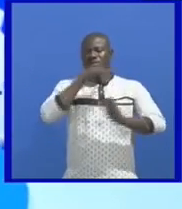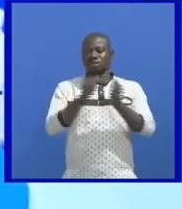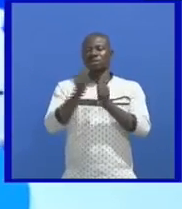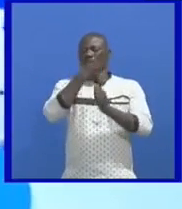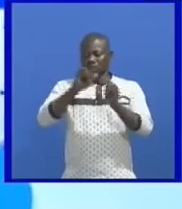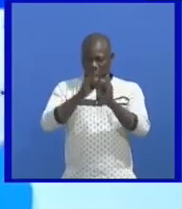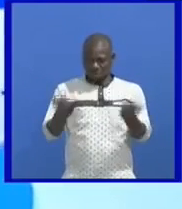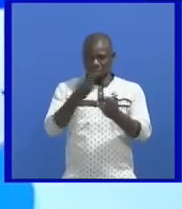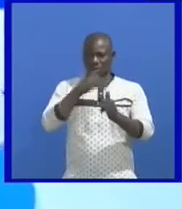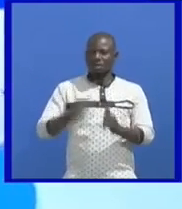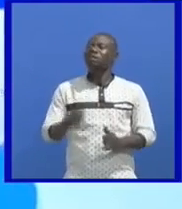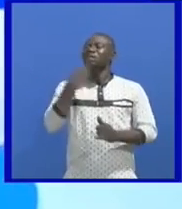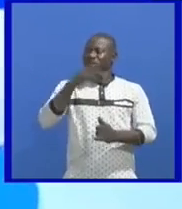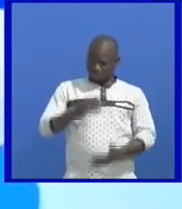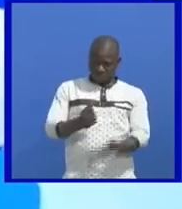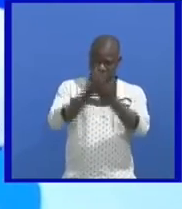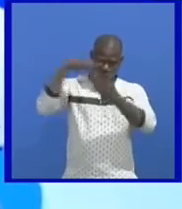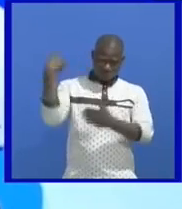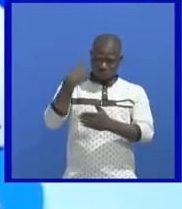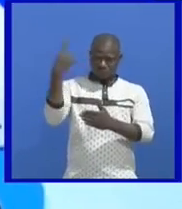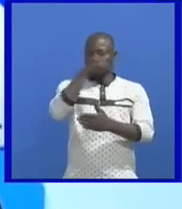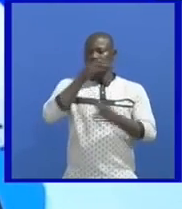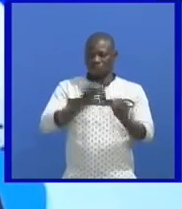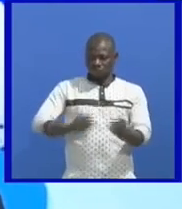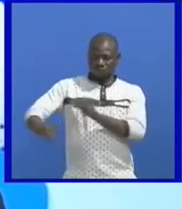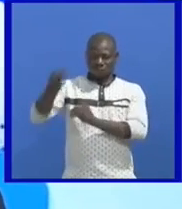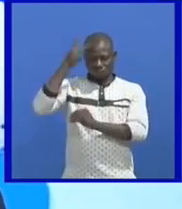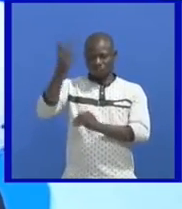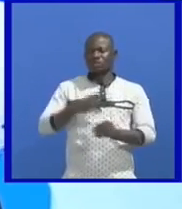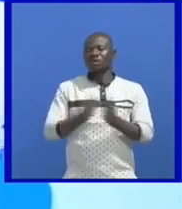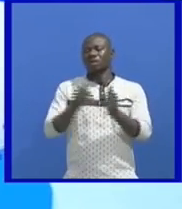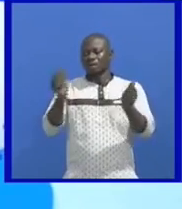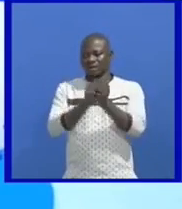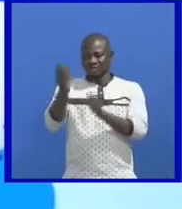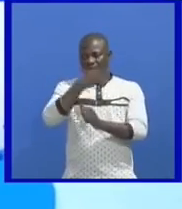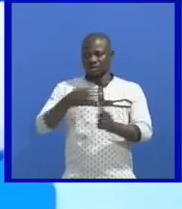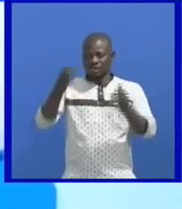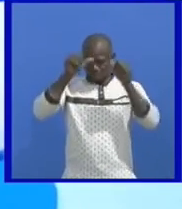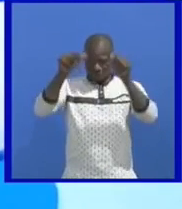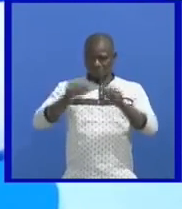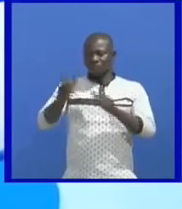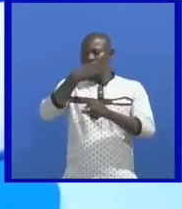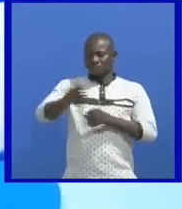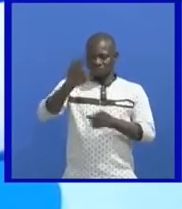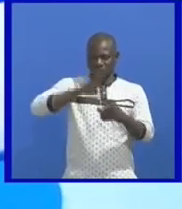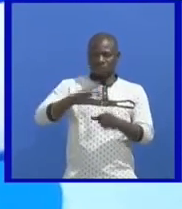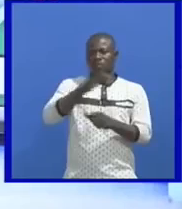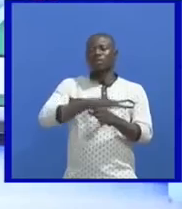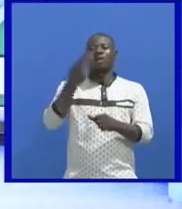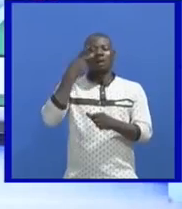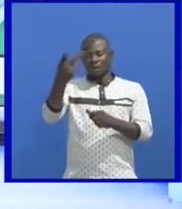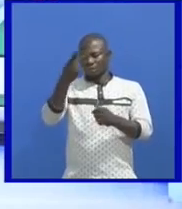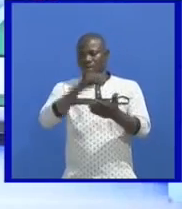au commissaire de l'opposition à la CENI à propos du fichier électoral. Des précisions avec Paul David